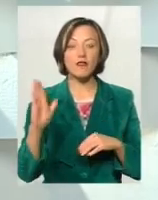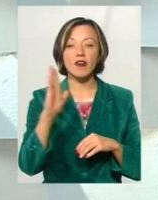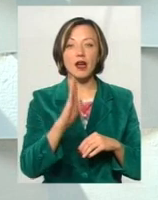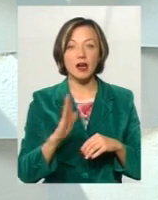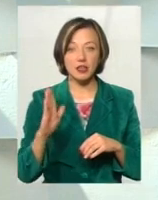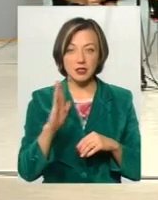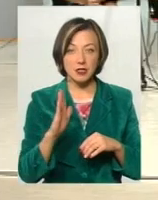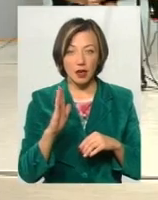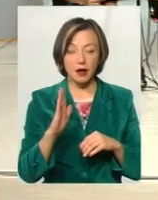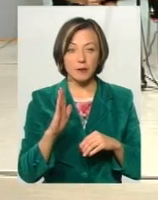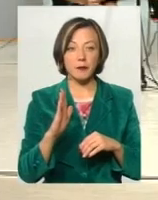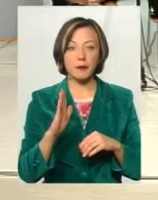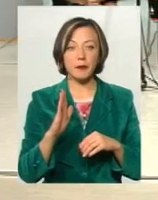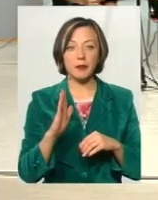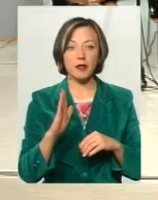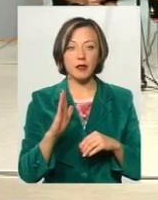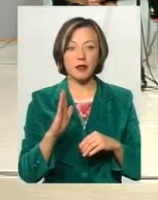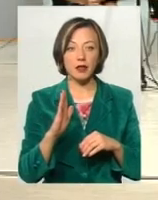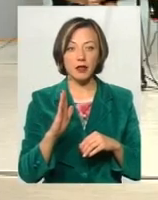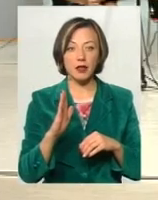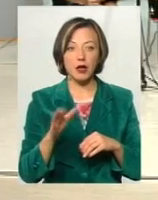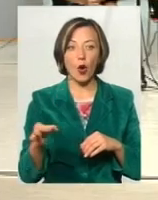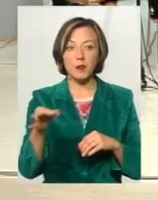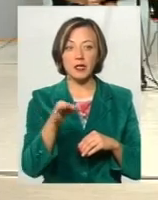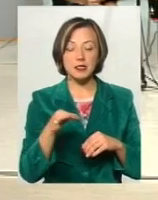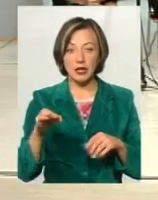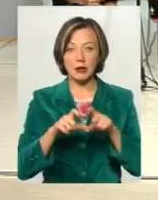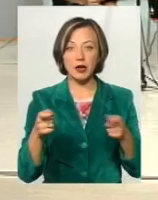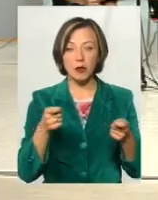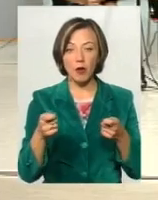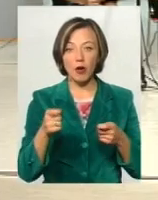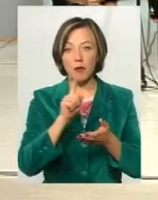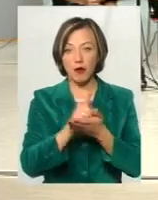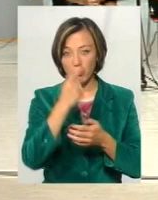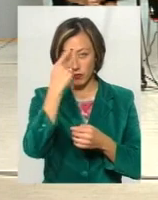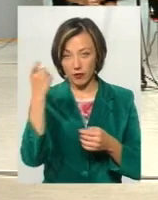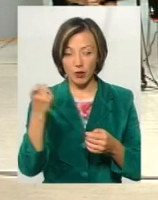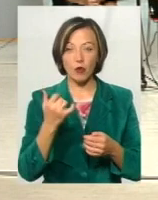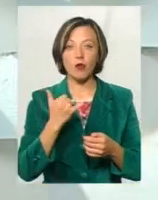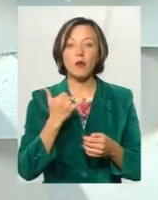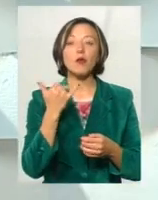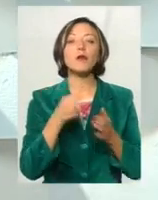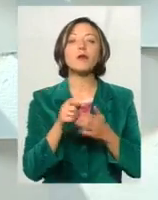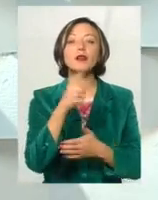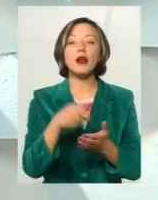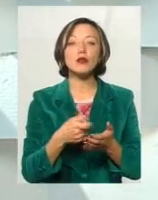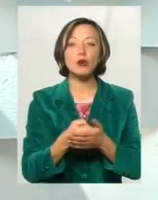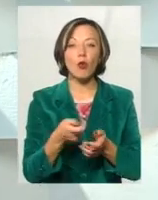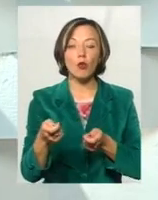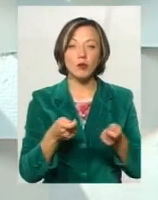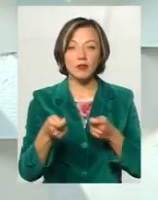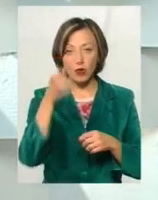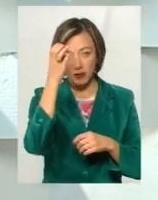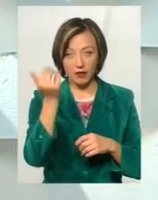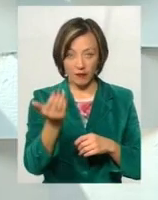вересня. Так. В ДІНС ви обласний департамент освіти так. мав поінформувати. От мене питання до обласного управління освіти.